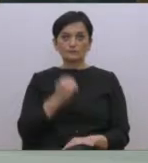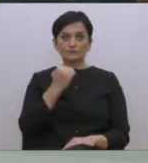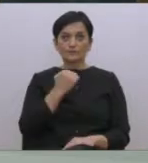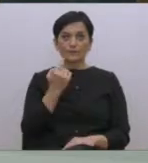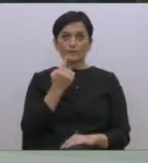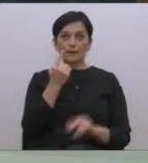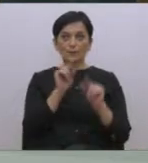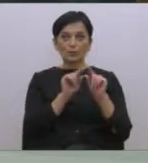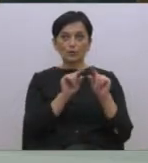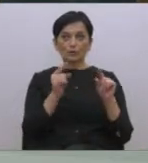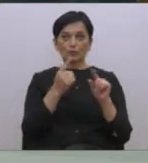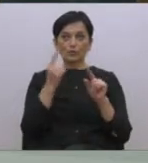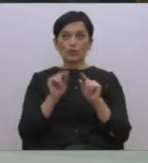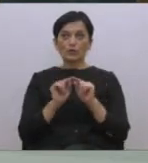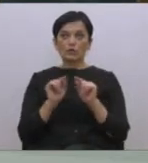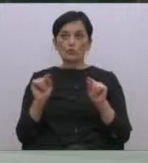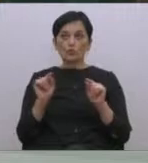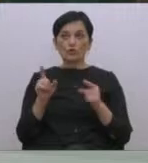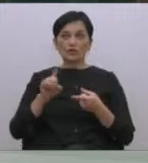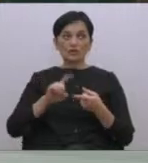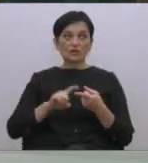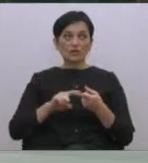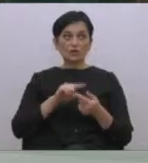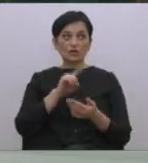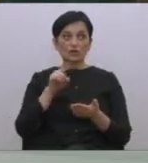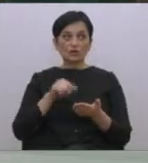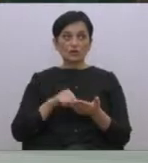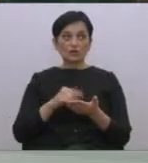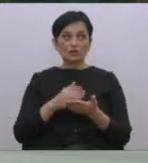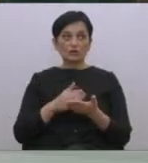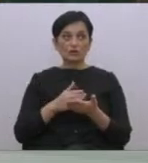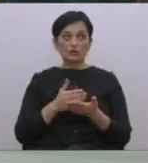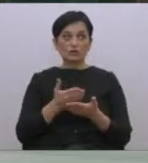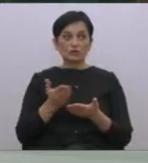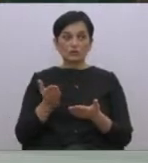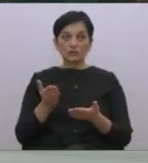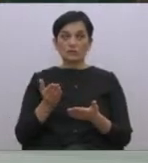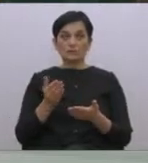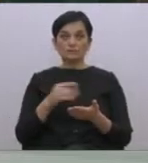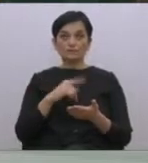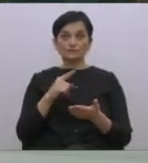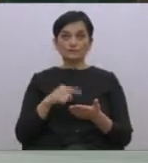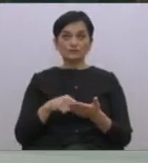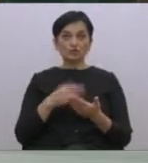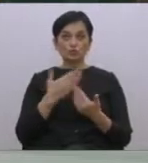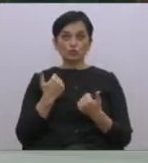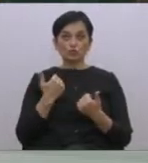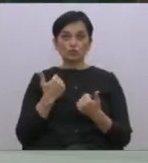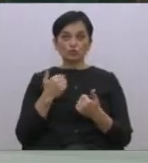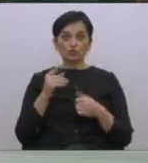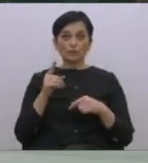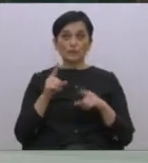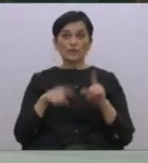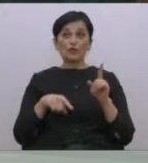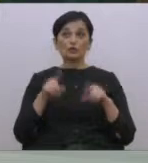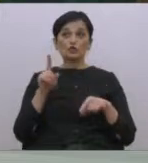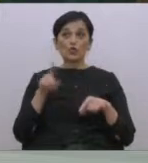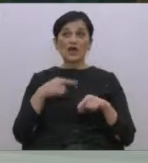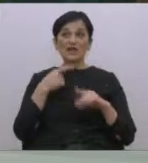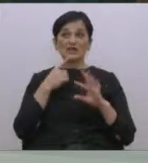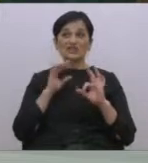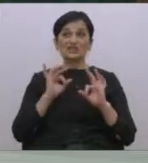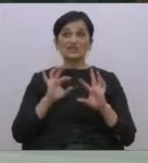Პირველი მუხლის პირველ პუნქტთან დაკავშირებით თუ არის კითხვები? კითხვები არის. ზოგადად ვიტყვი,